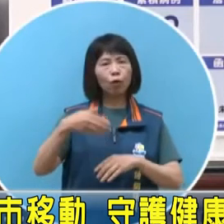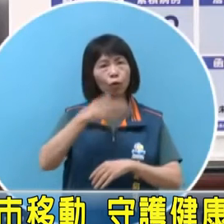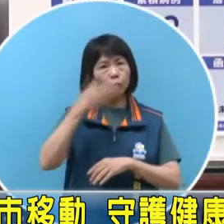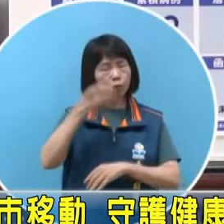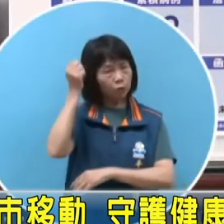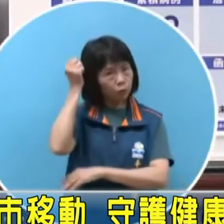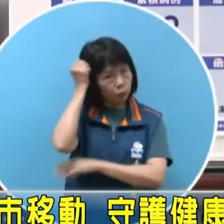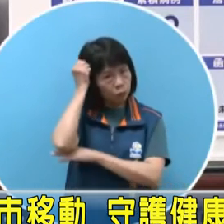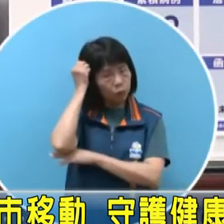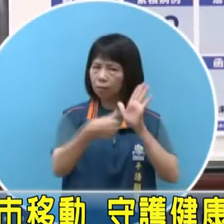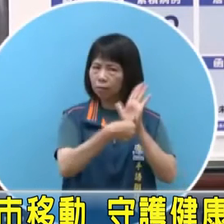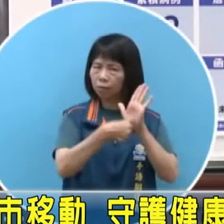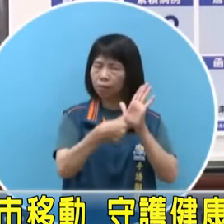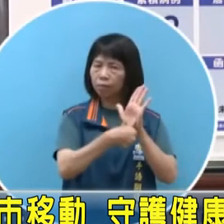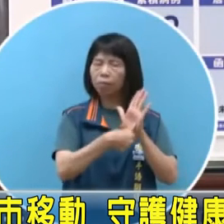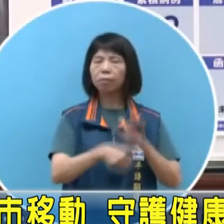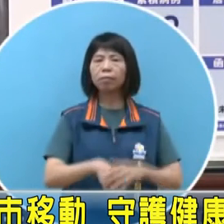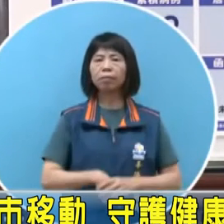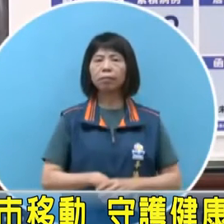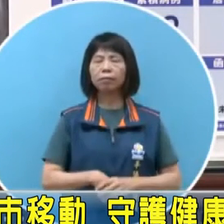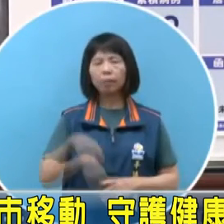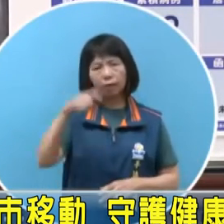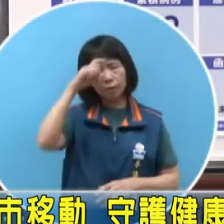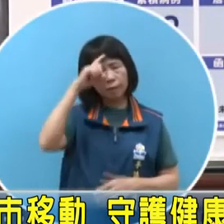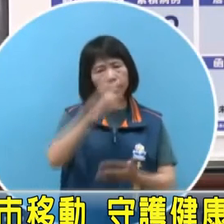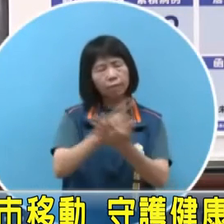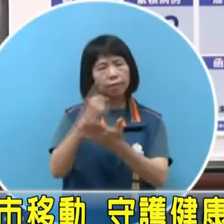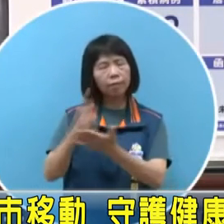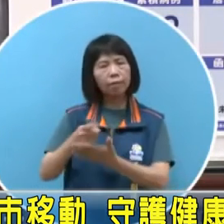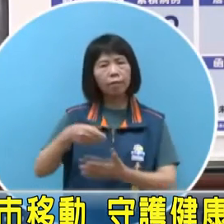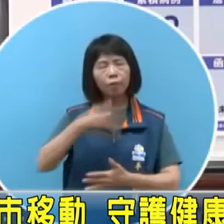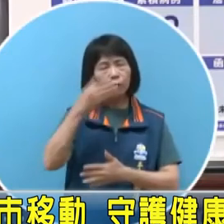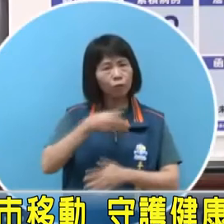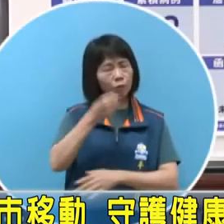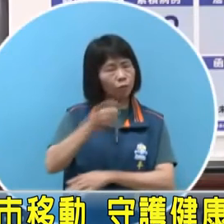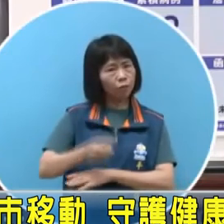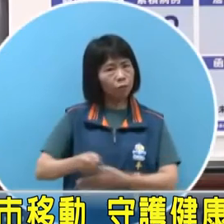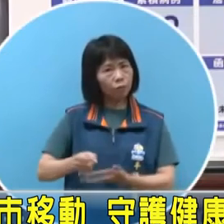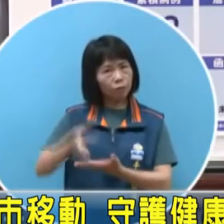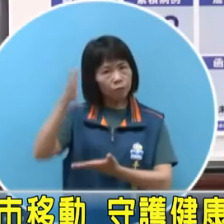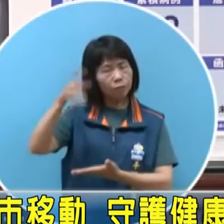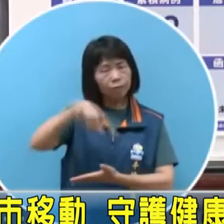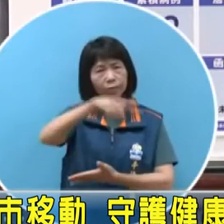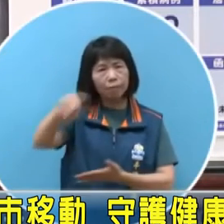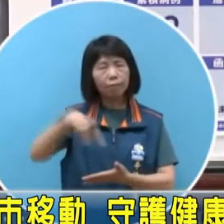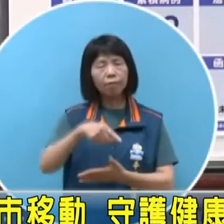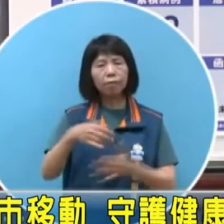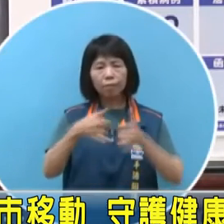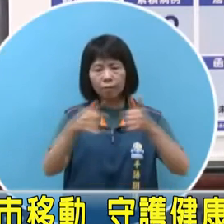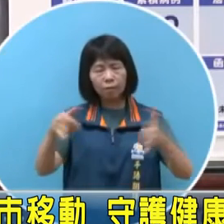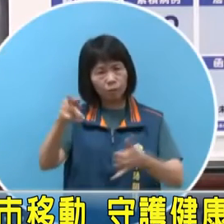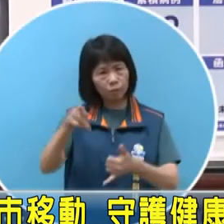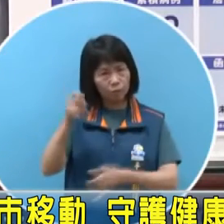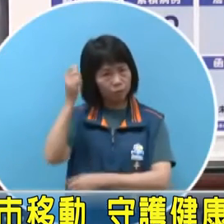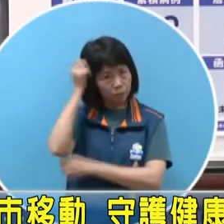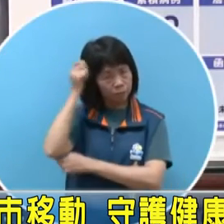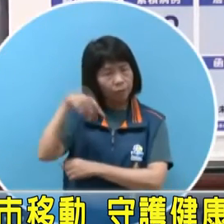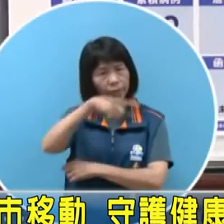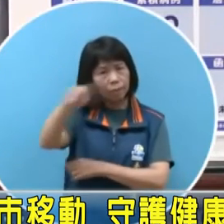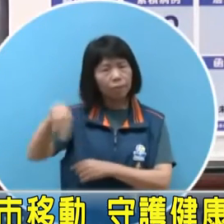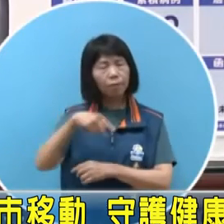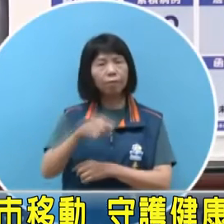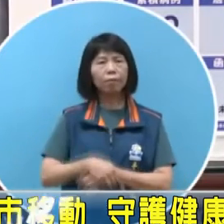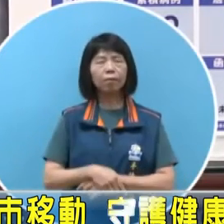的名称，我们所有的观光饭店、旅馆、民宿，真为在这里大力的呼